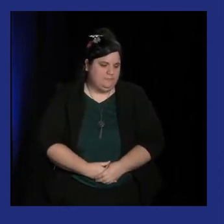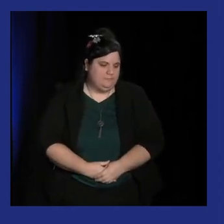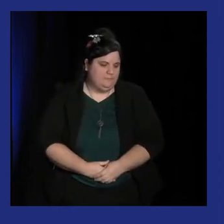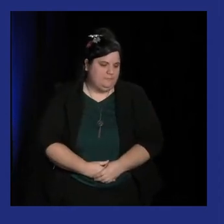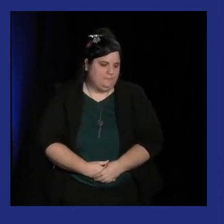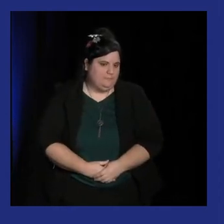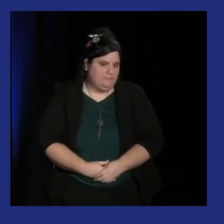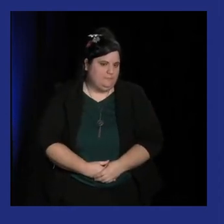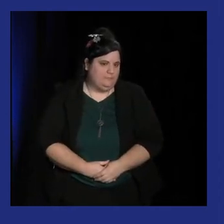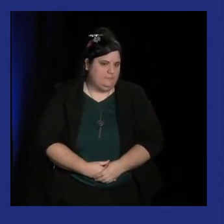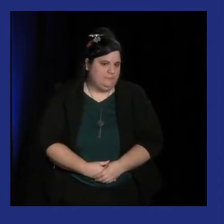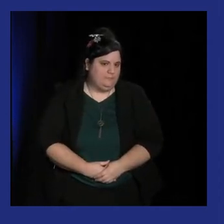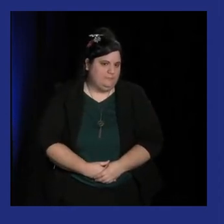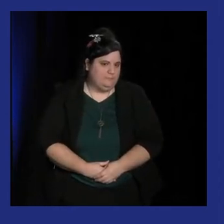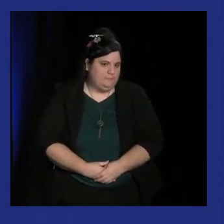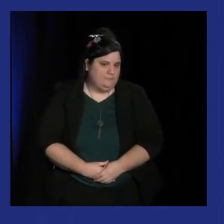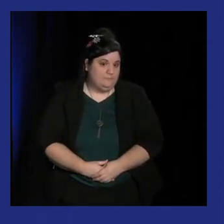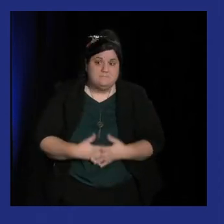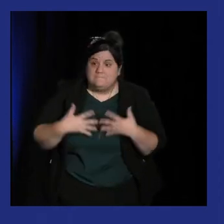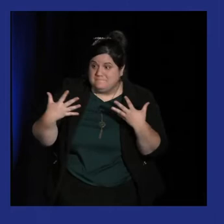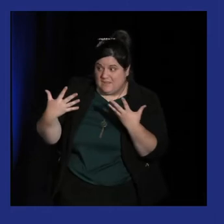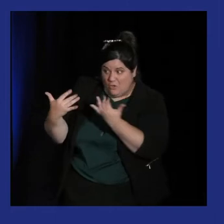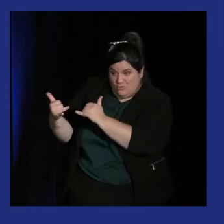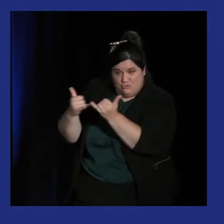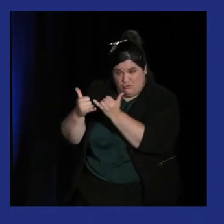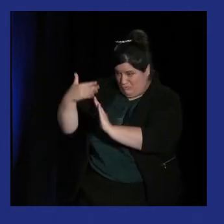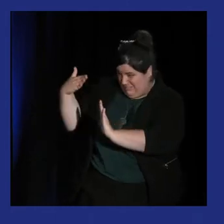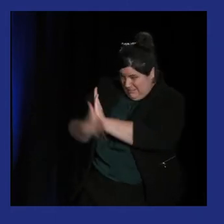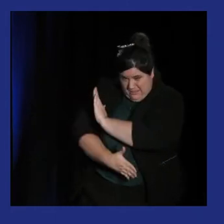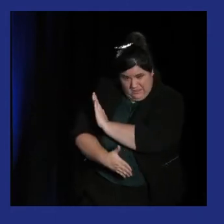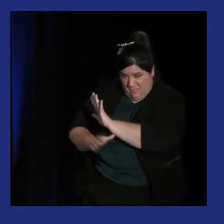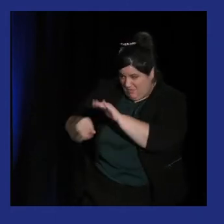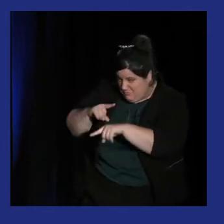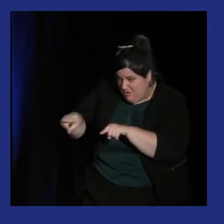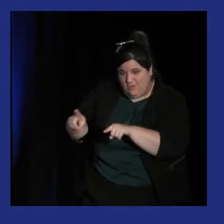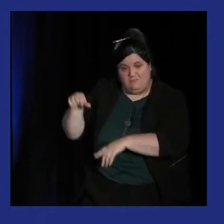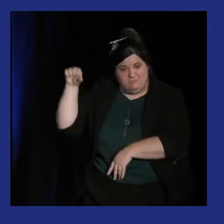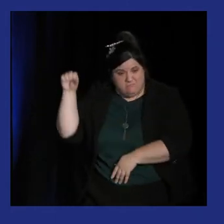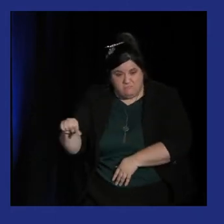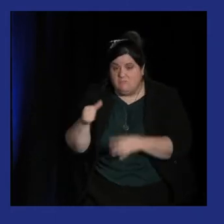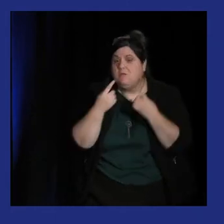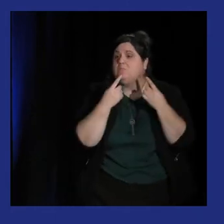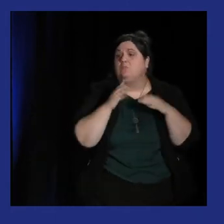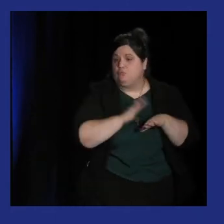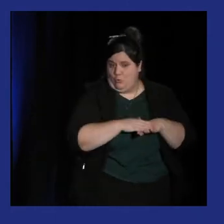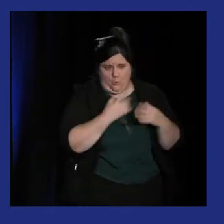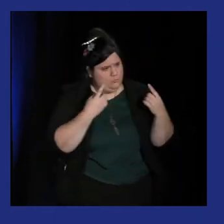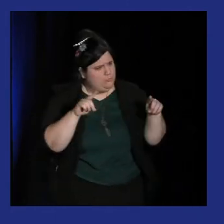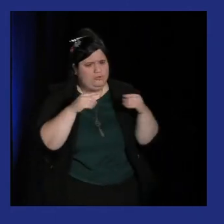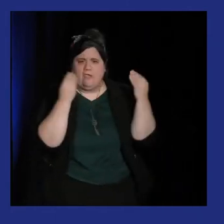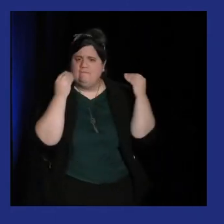une BO je vois pas de gros succès de Bo sur un jeu qui s'est complètement planté qui est mauvais qui n'a pas de